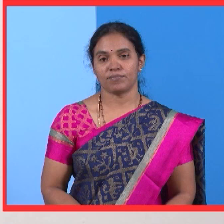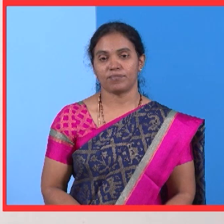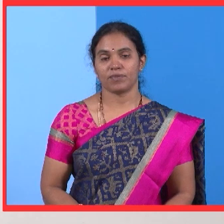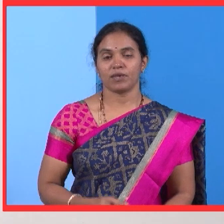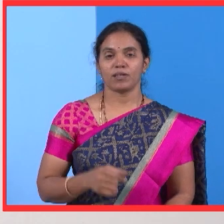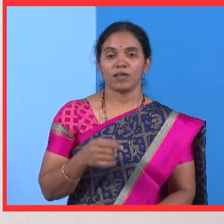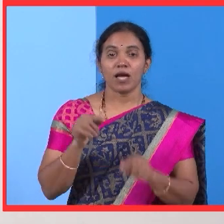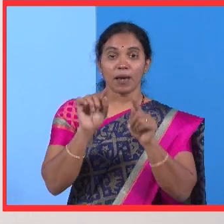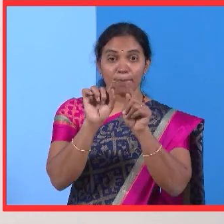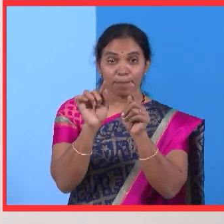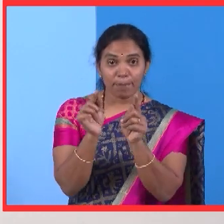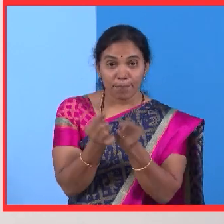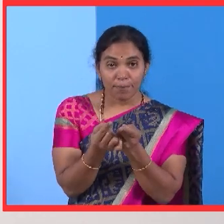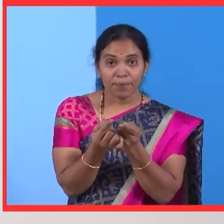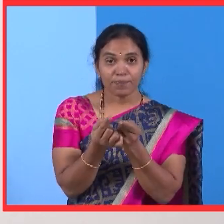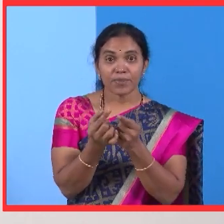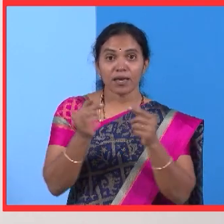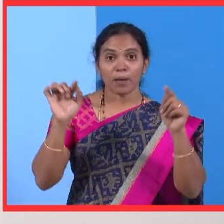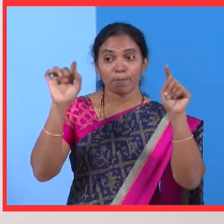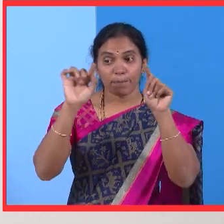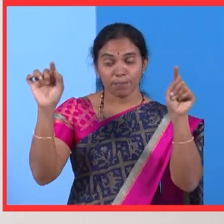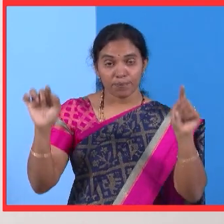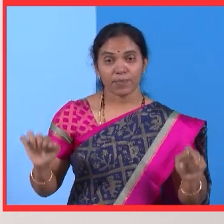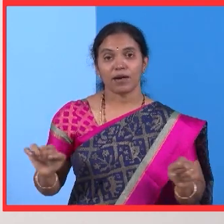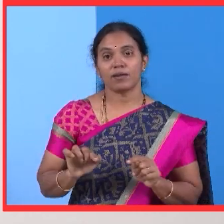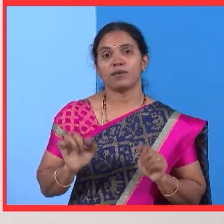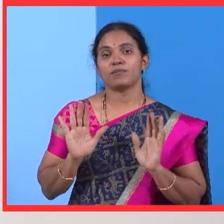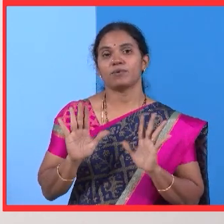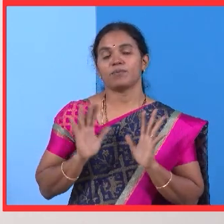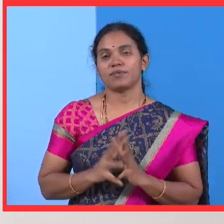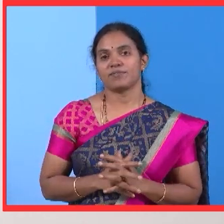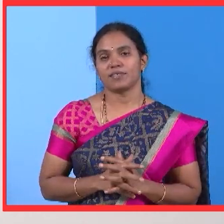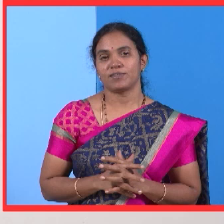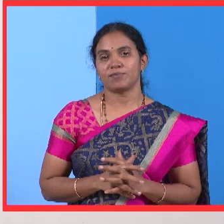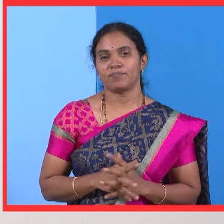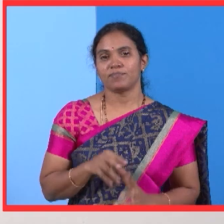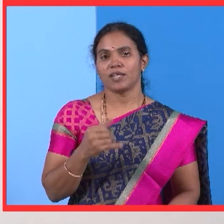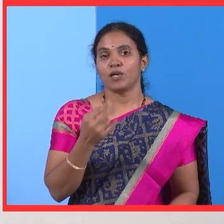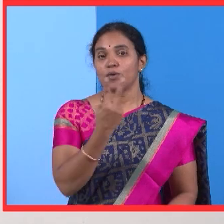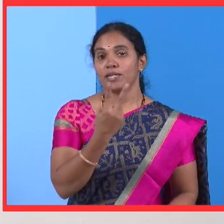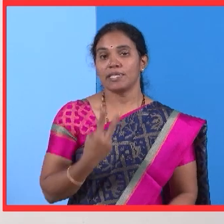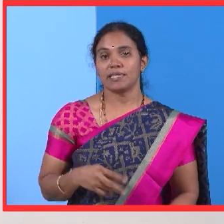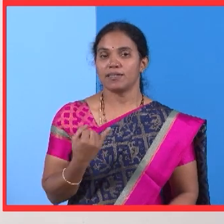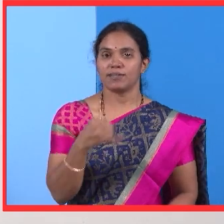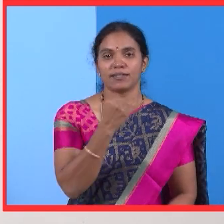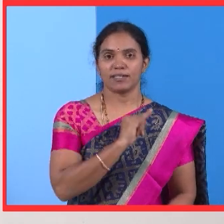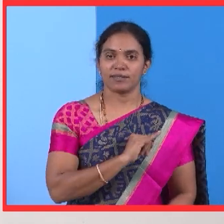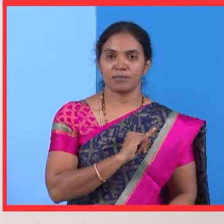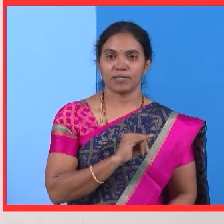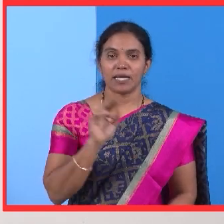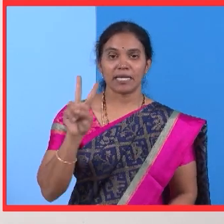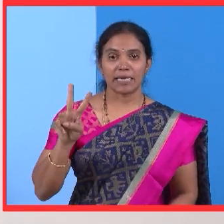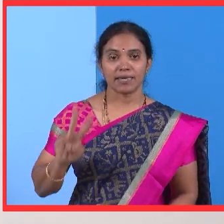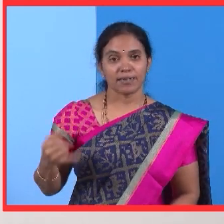பகரடைப்பு. எம் ஆஃப் பொதுக்காரணியை நீக்கலாம், இதுலேயும் பொதுக்காரணியை நீக்கலாம். மீதி உள்ளது